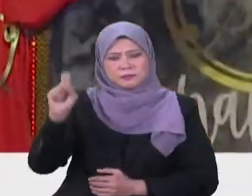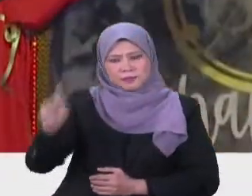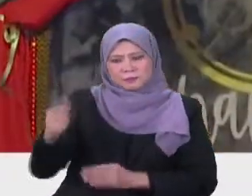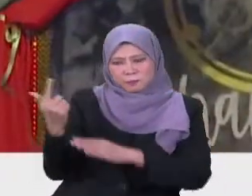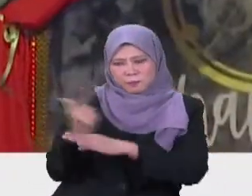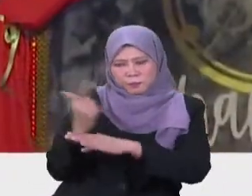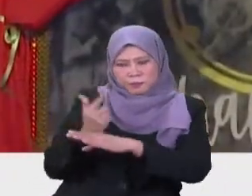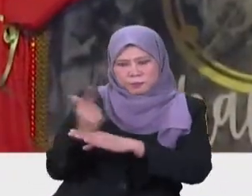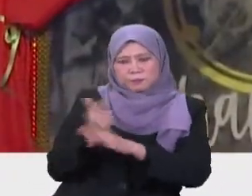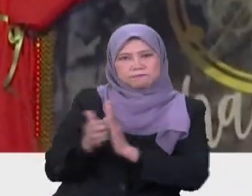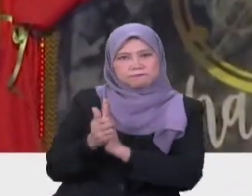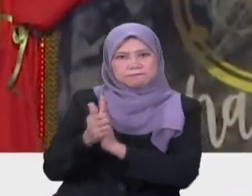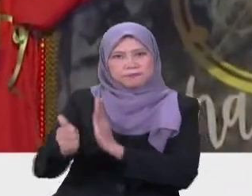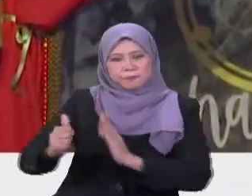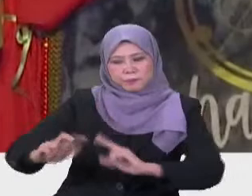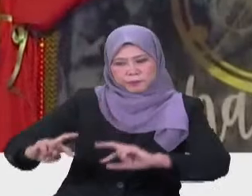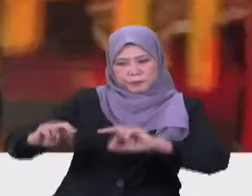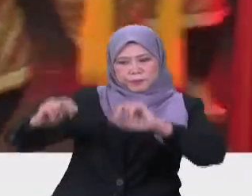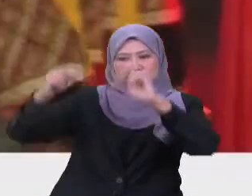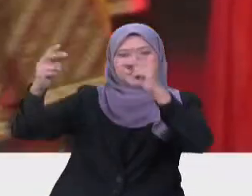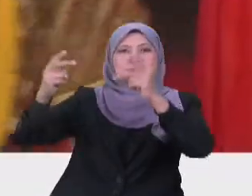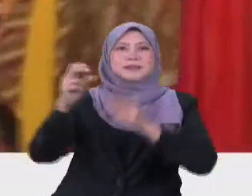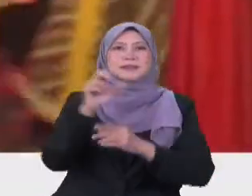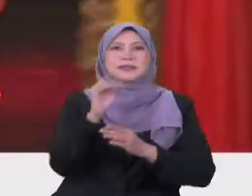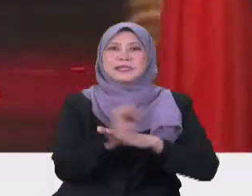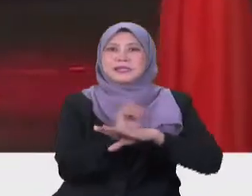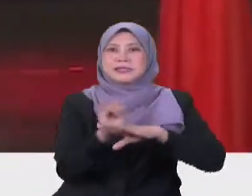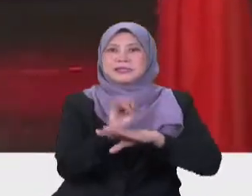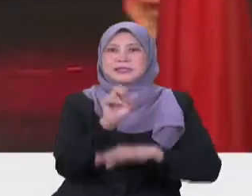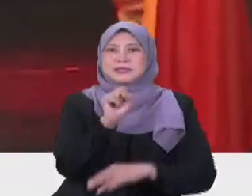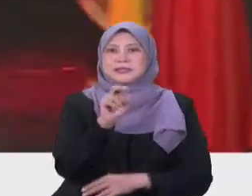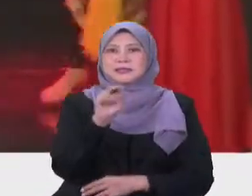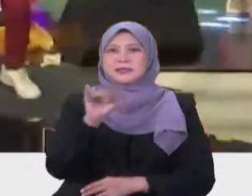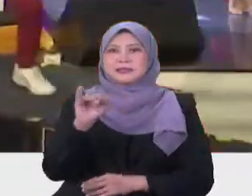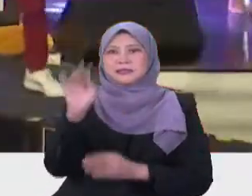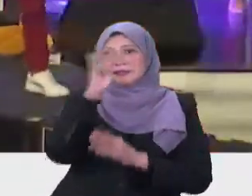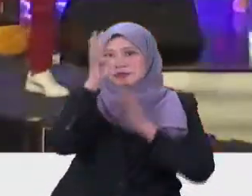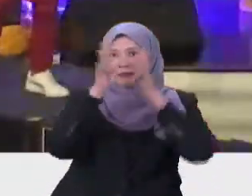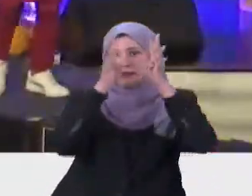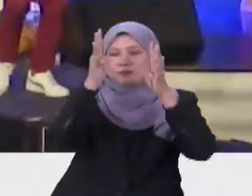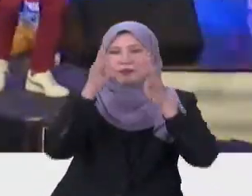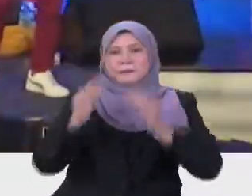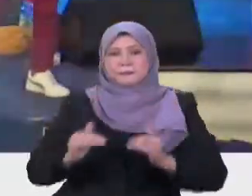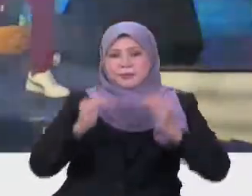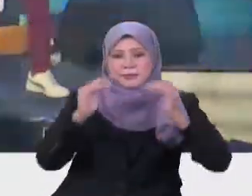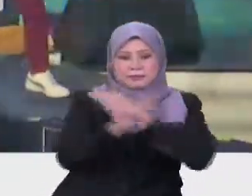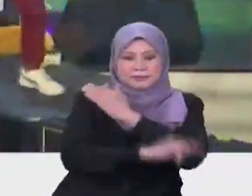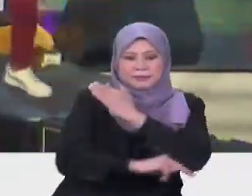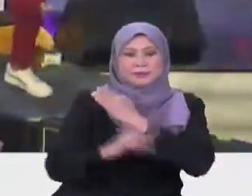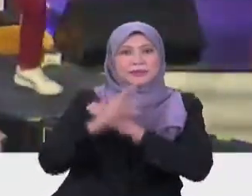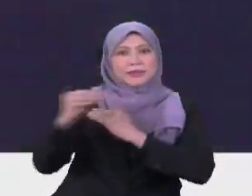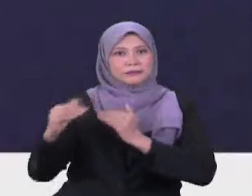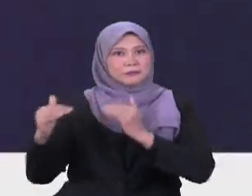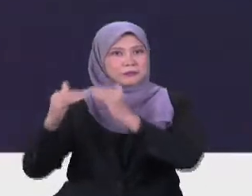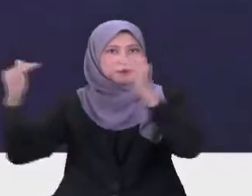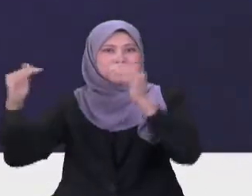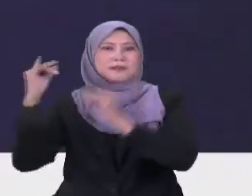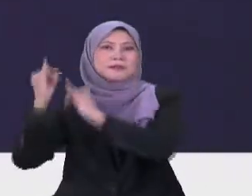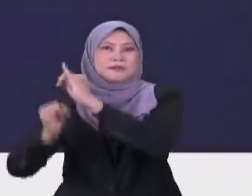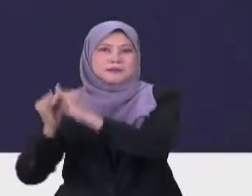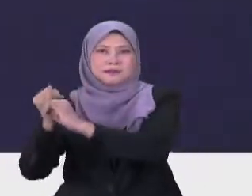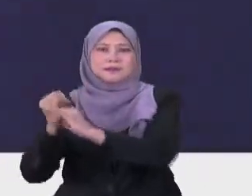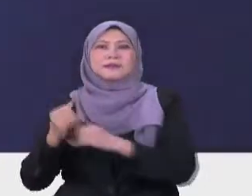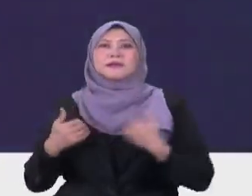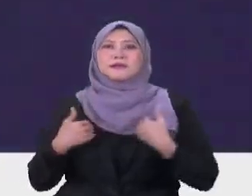gelap bagi menyemarakkan lagi industri seni kreatif di peringkat negeri maupun antarabangsa Dalam pada itu lima